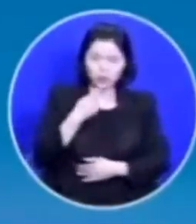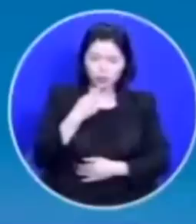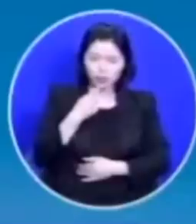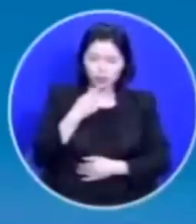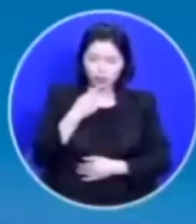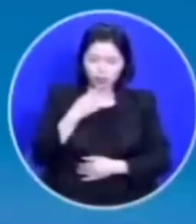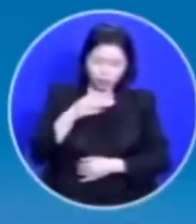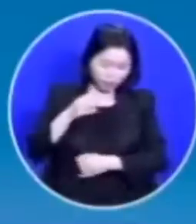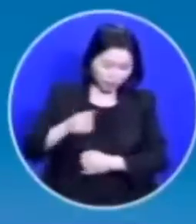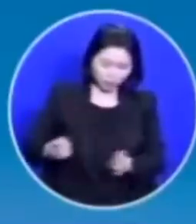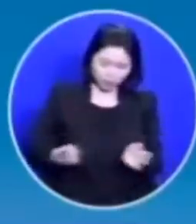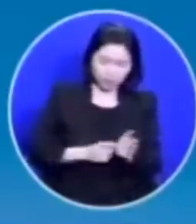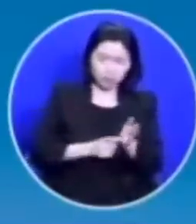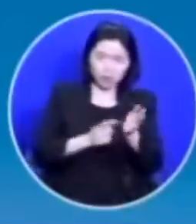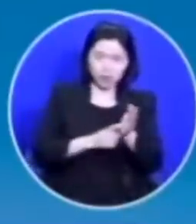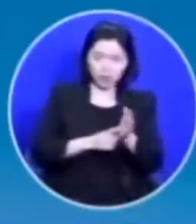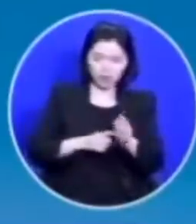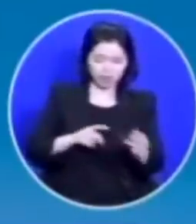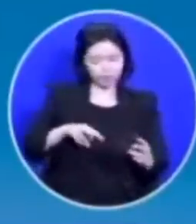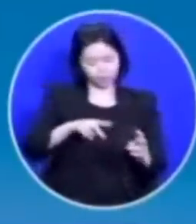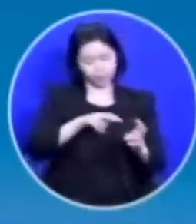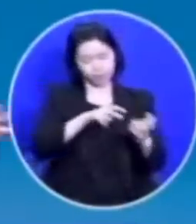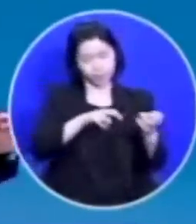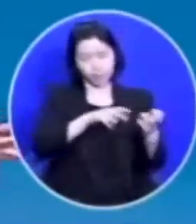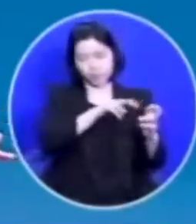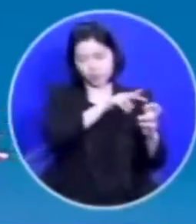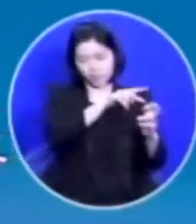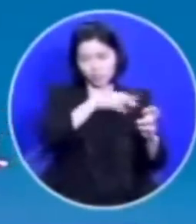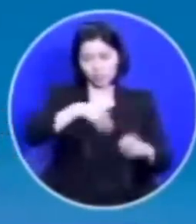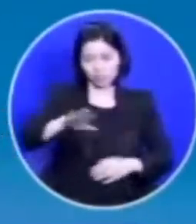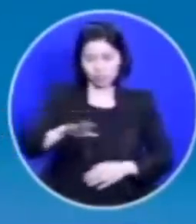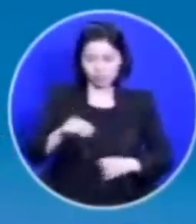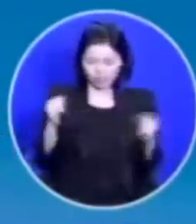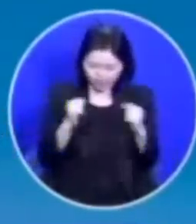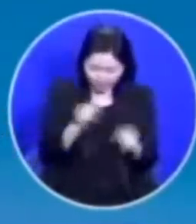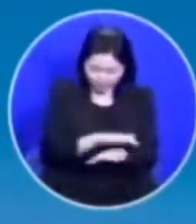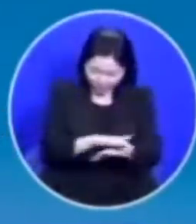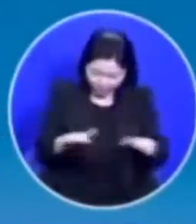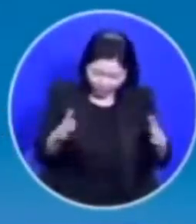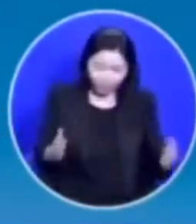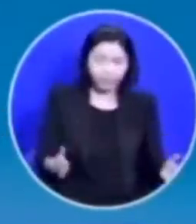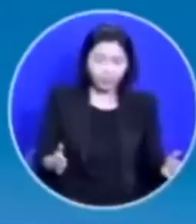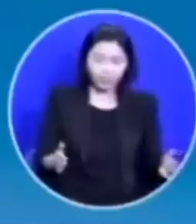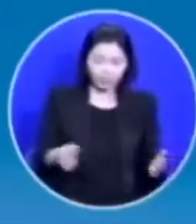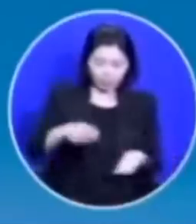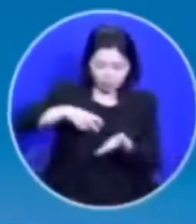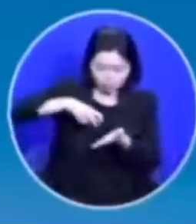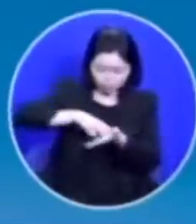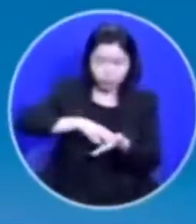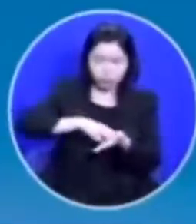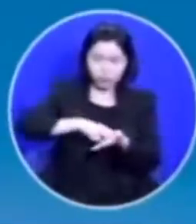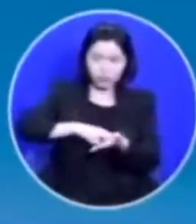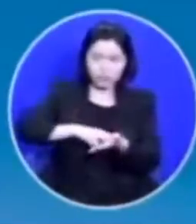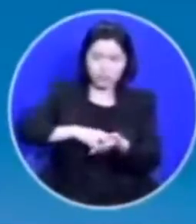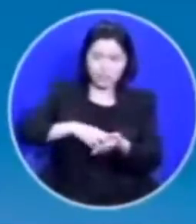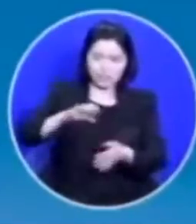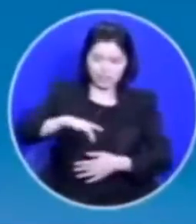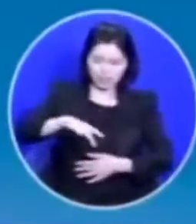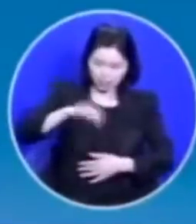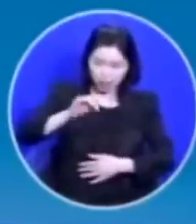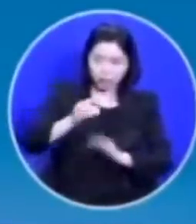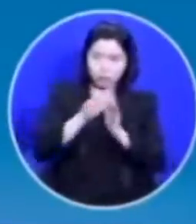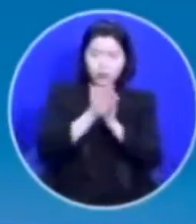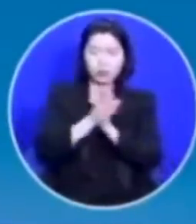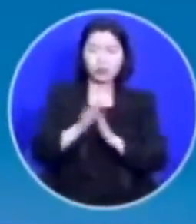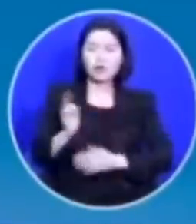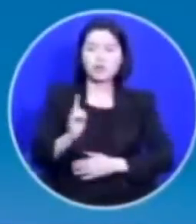올라간 2부인 차가운 마루바닥에 무릎을 꿇고 첫 번째 기도했던 기도가